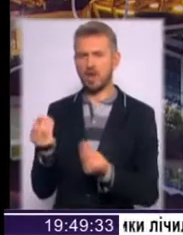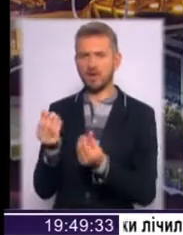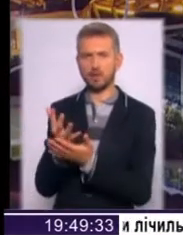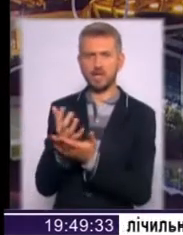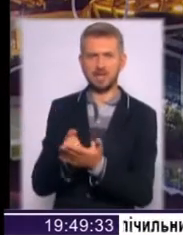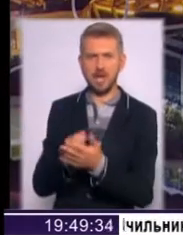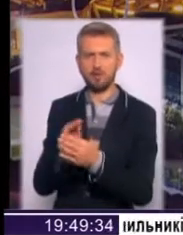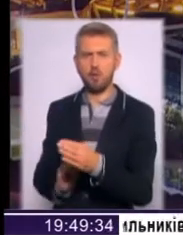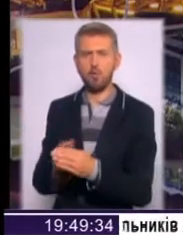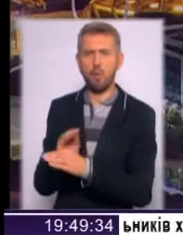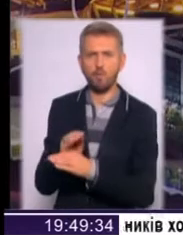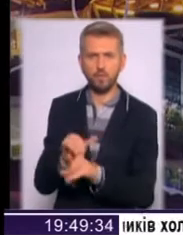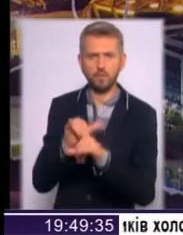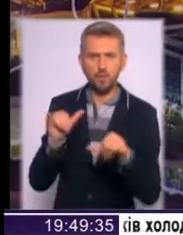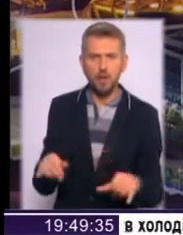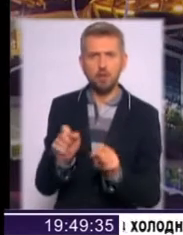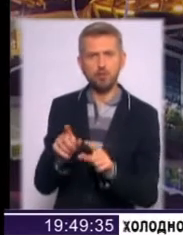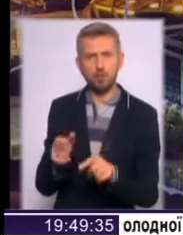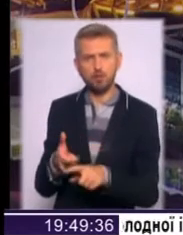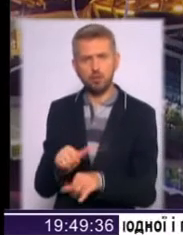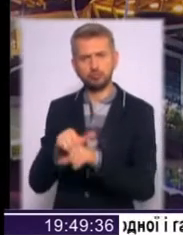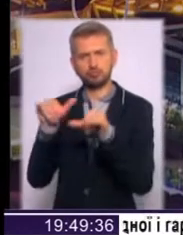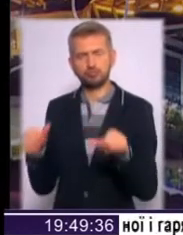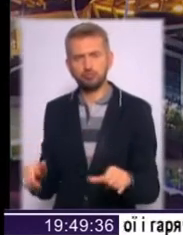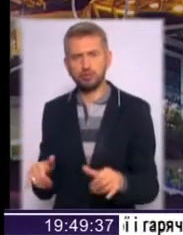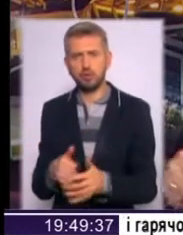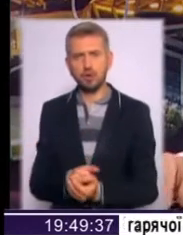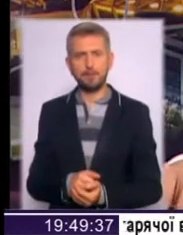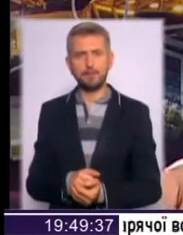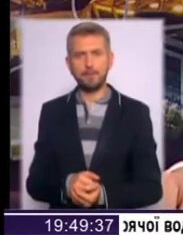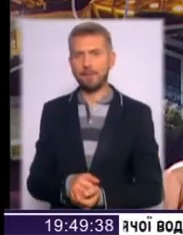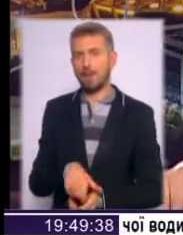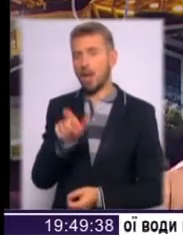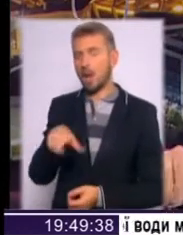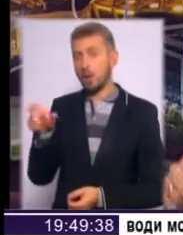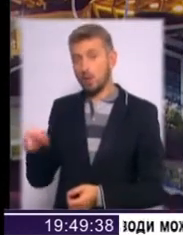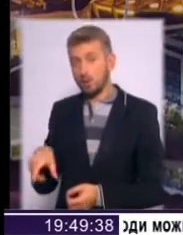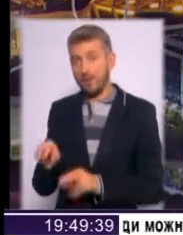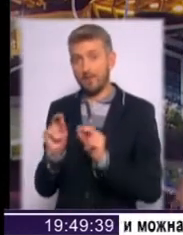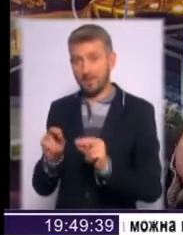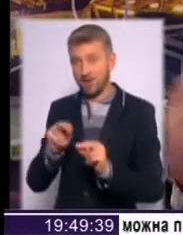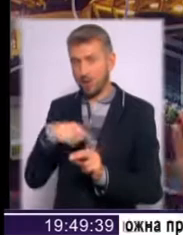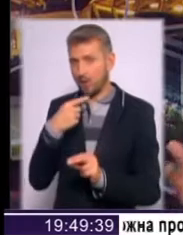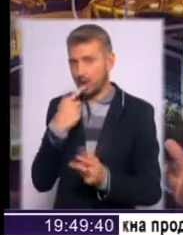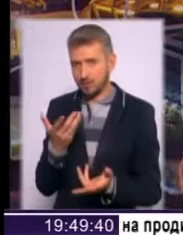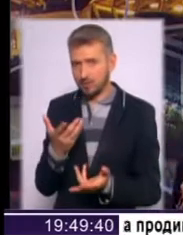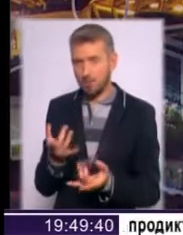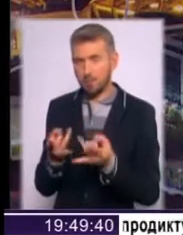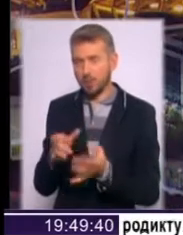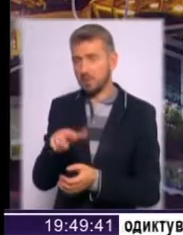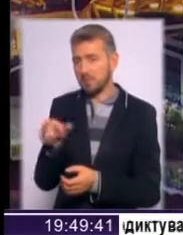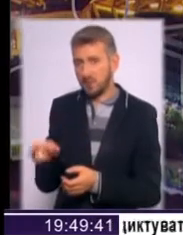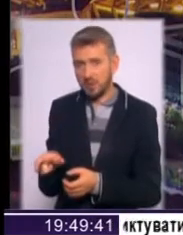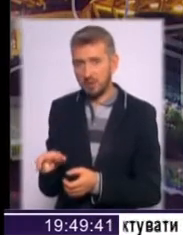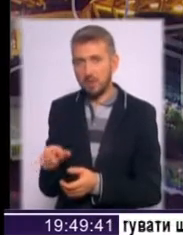там поповнилися, чи там золота там стало більше, да, в сховищах. Людям, відверто кажучи, ну, пересічним людям, правда,